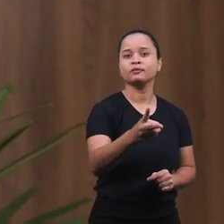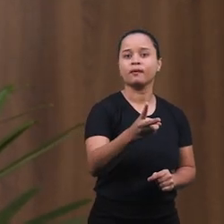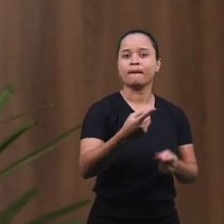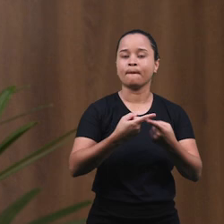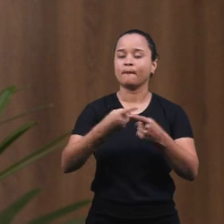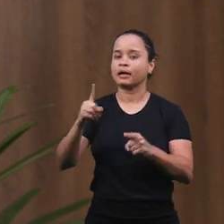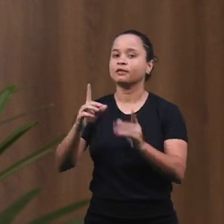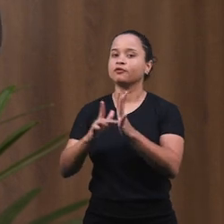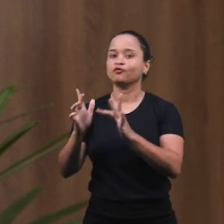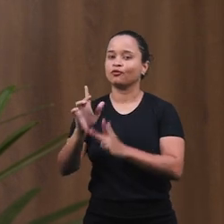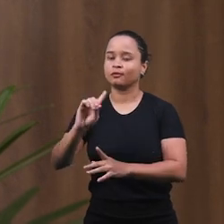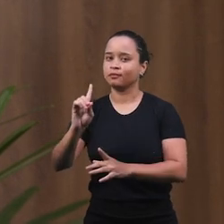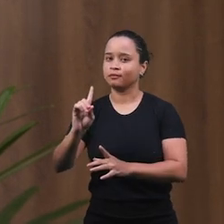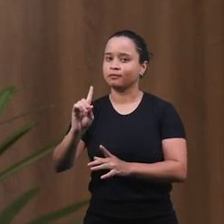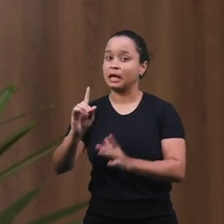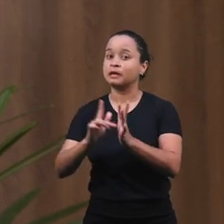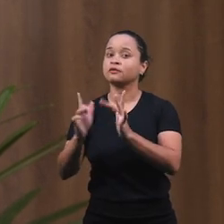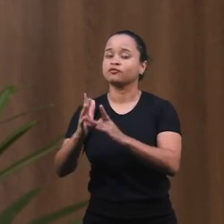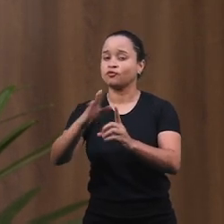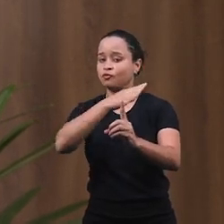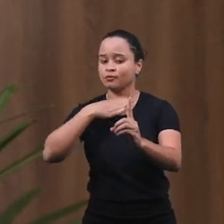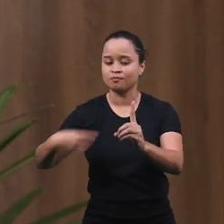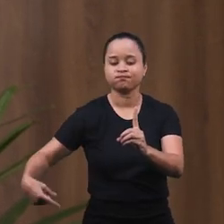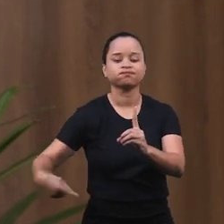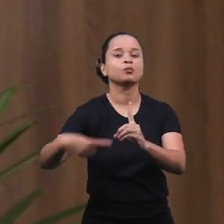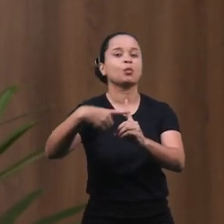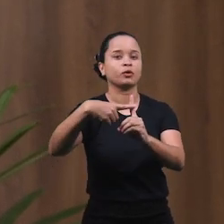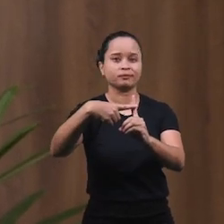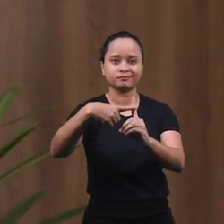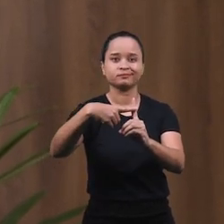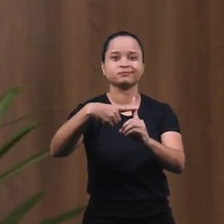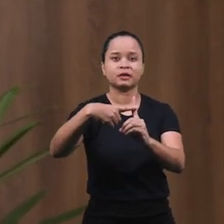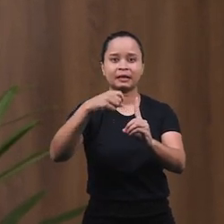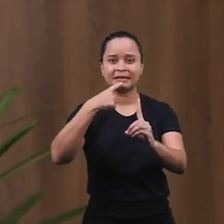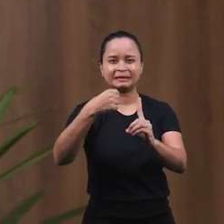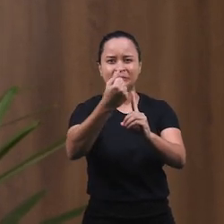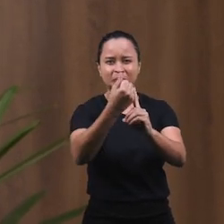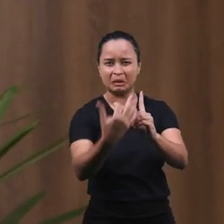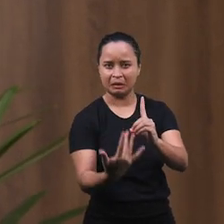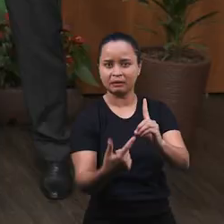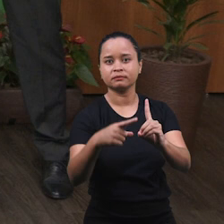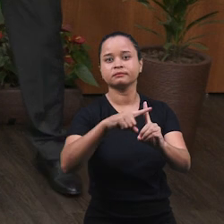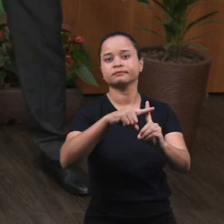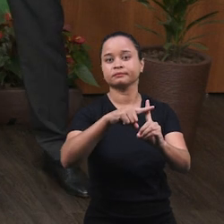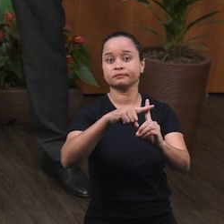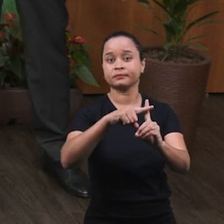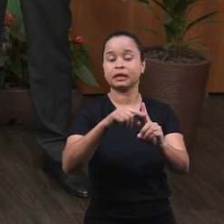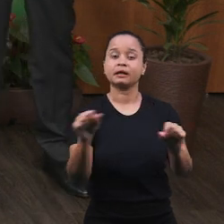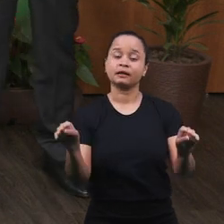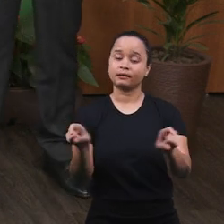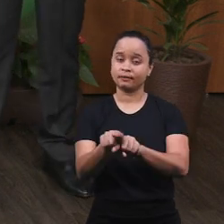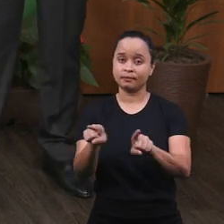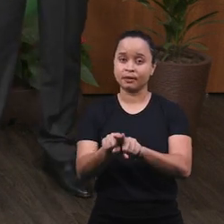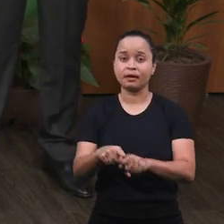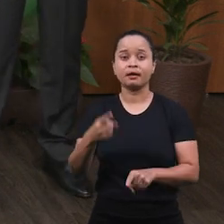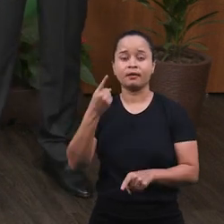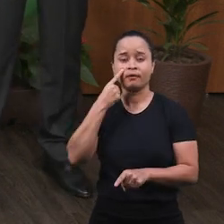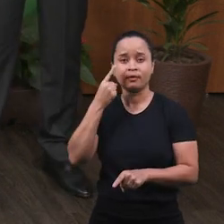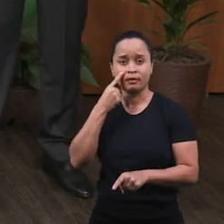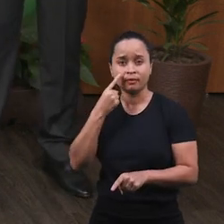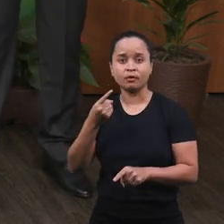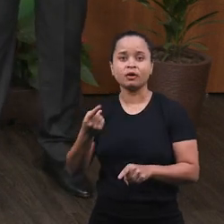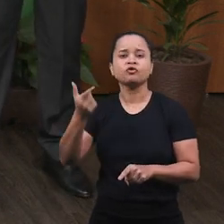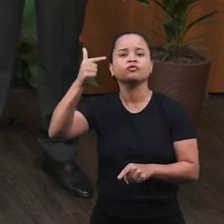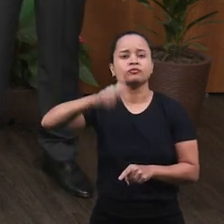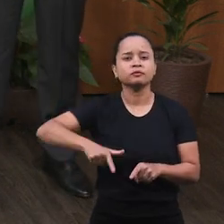Seigneur Jésus, non. Il a été amené à la mort, il meurt de croix. Nous avons vu aussi,